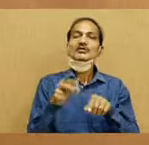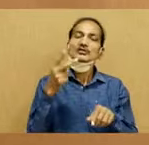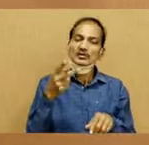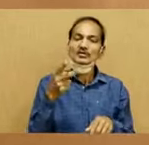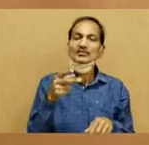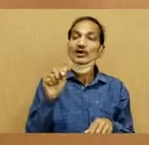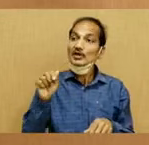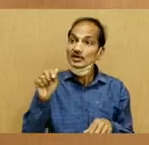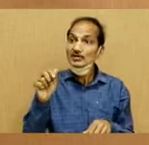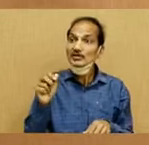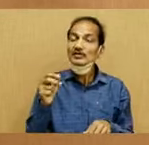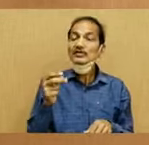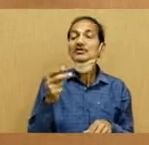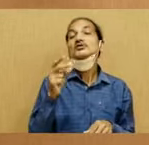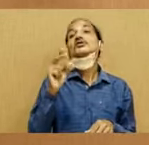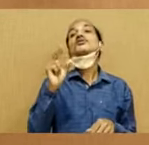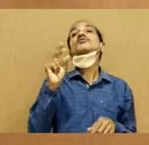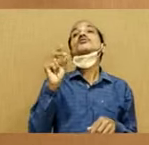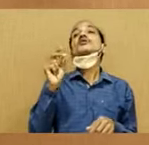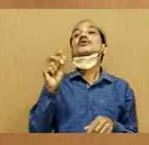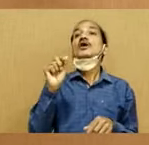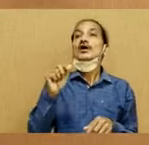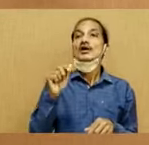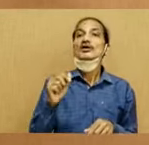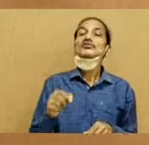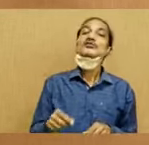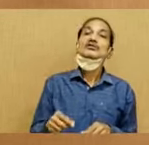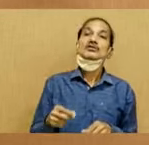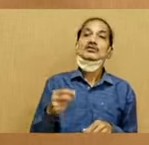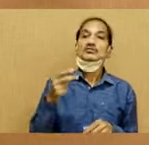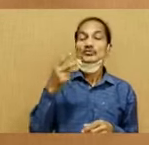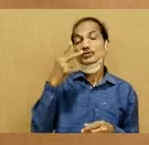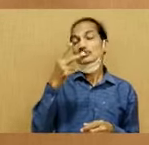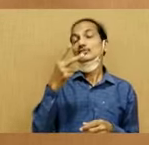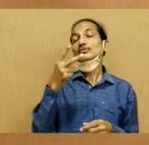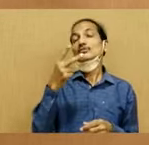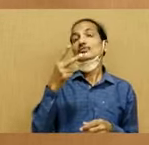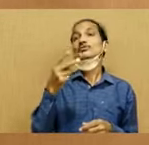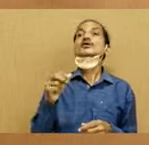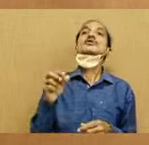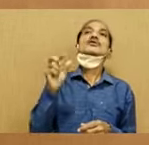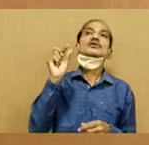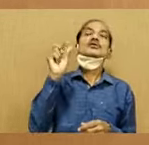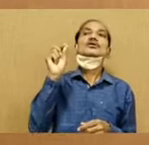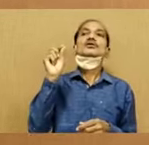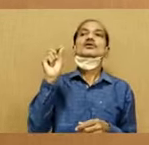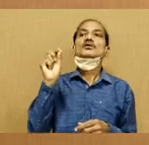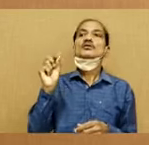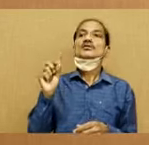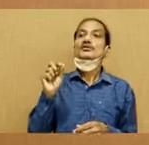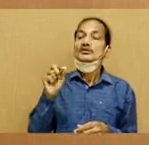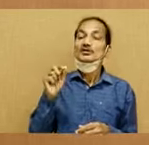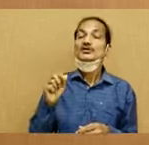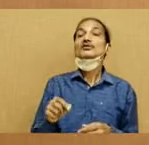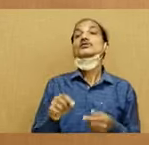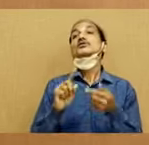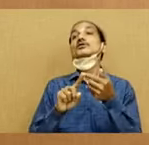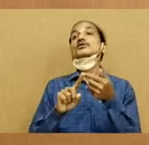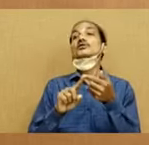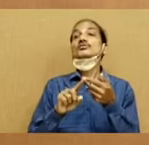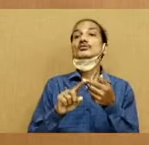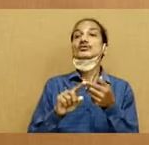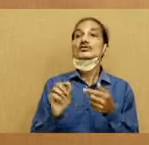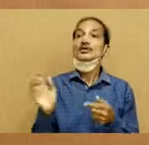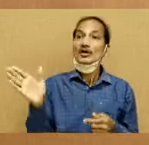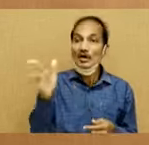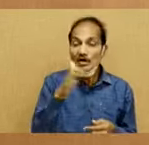ଆମର ଫିଲୋସଫି ବା ଦର୍ଶନକୁ ଆମେ ମନରେ ଆଣିକି ସବୁ କାମ କରୁଛେ, ଯେ ଶତ୍ରୁକୁ ଆମେ କମ୍ ବୋଲି ଭାବିବା